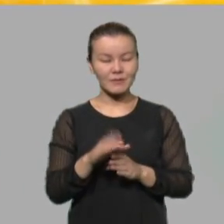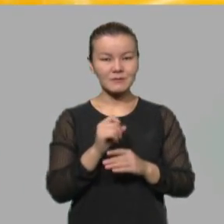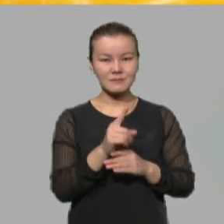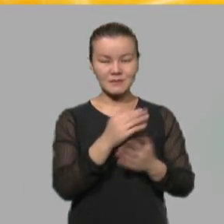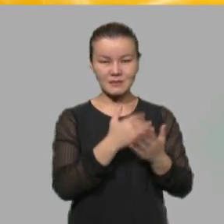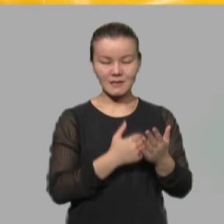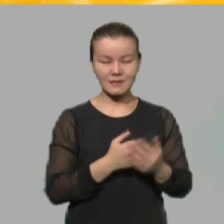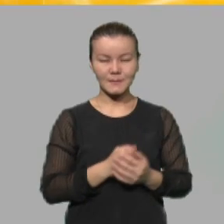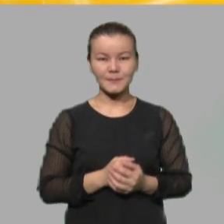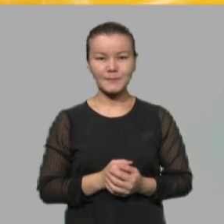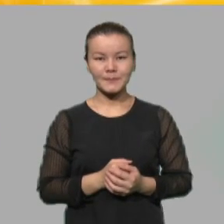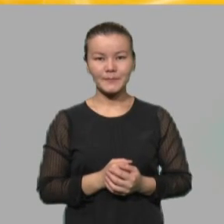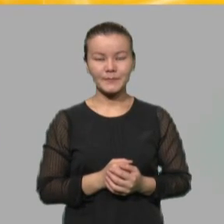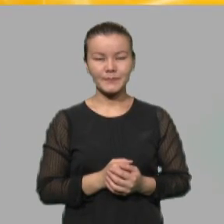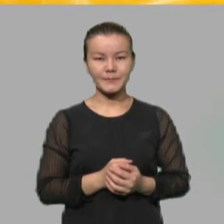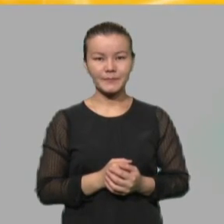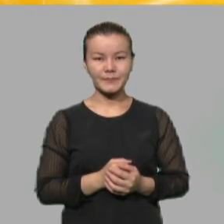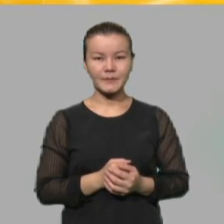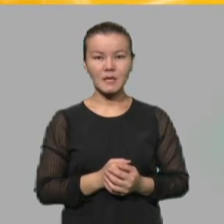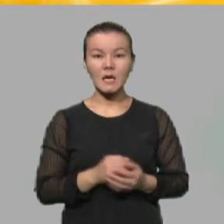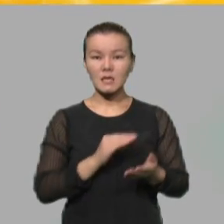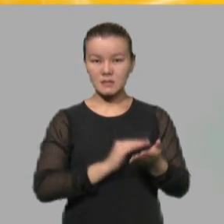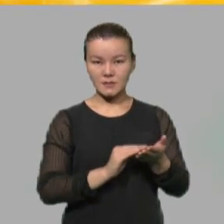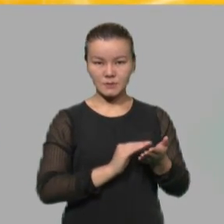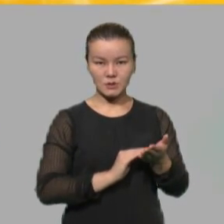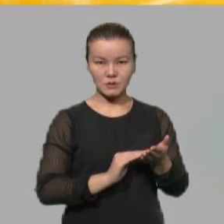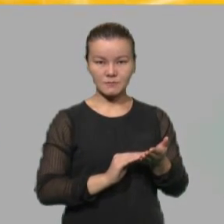выполним задание.